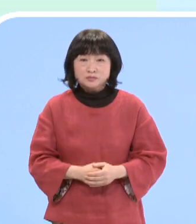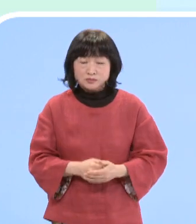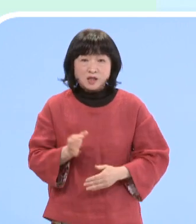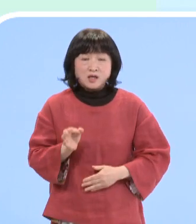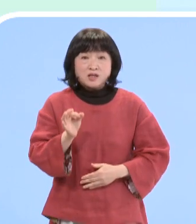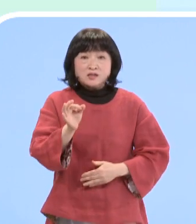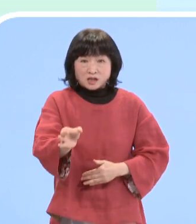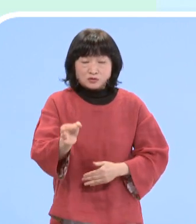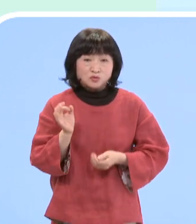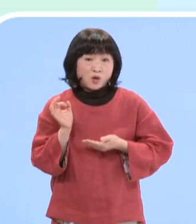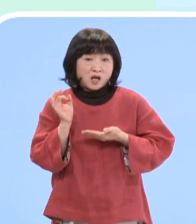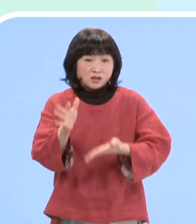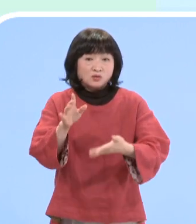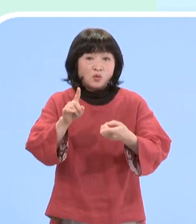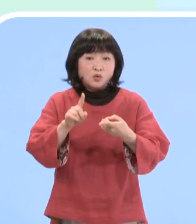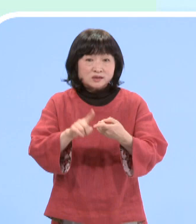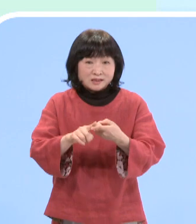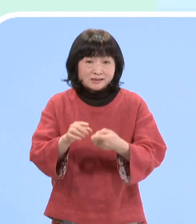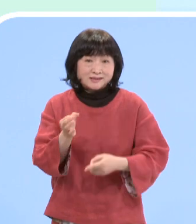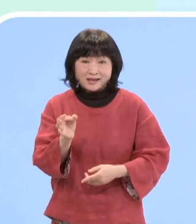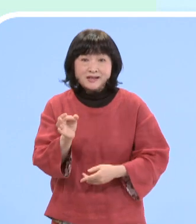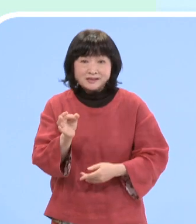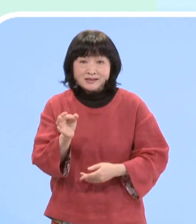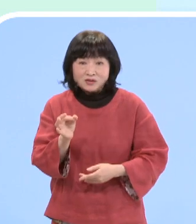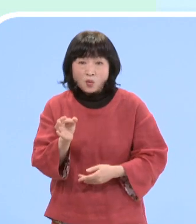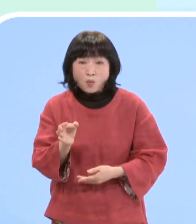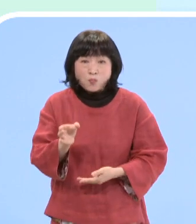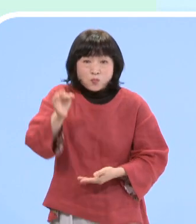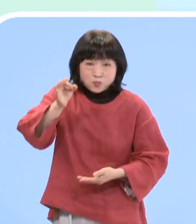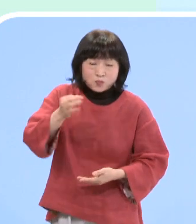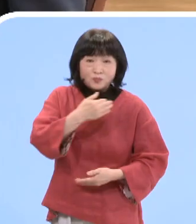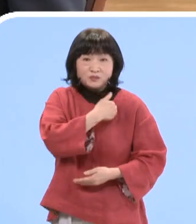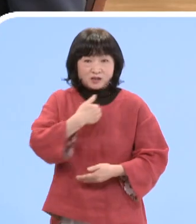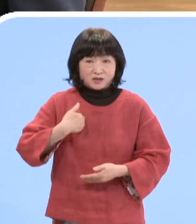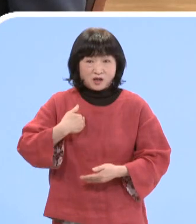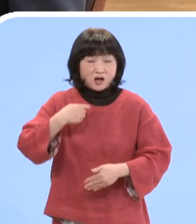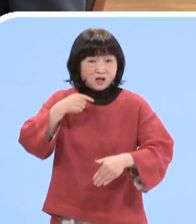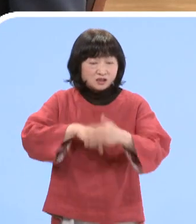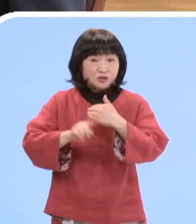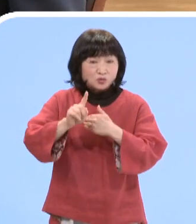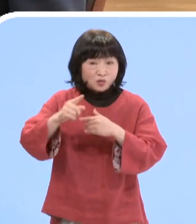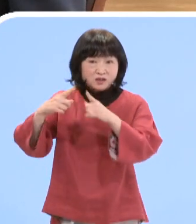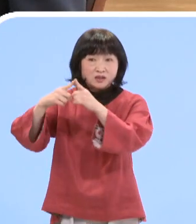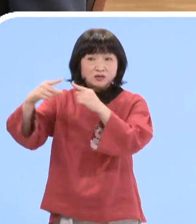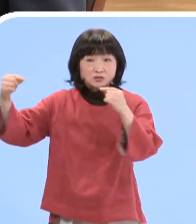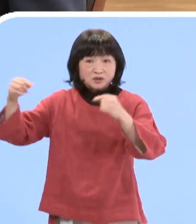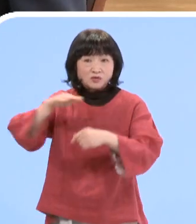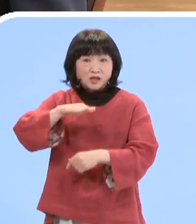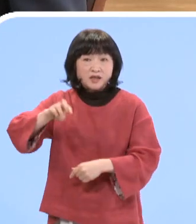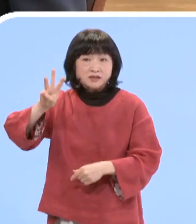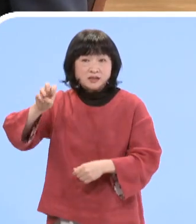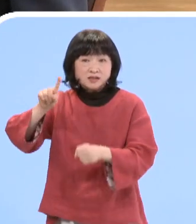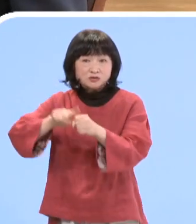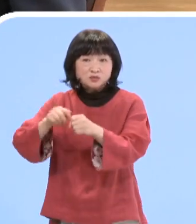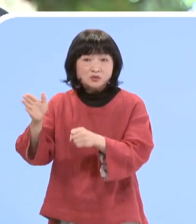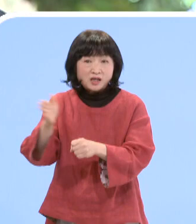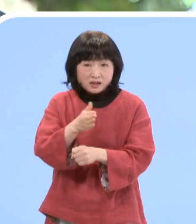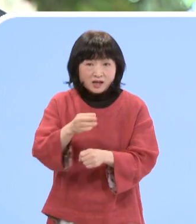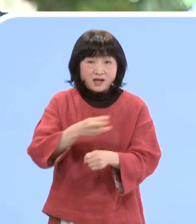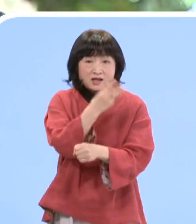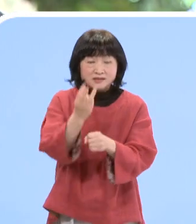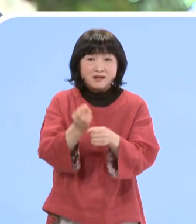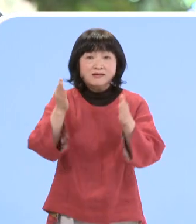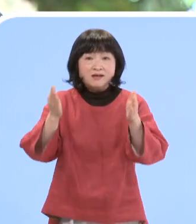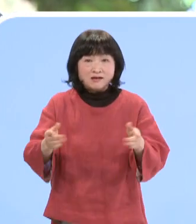投資的経費を伸ばすことができたんです。と言いますのは、国が30年度31年度32年度と国